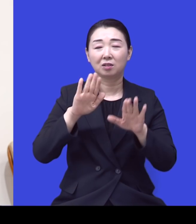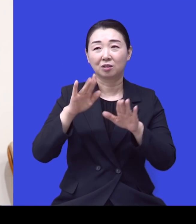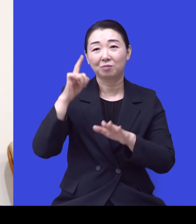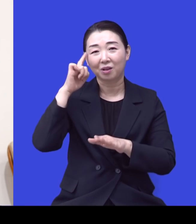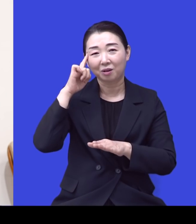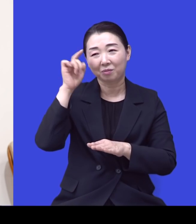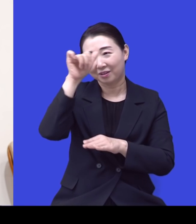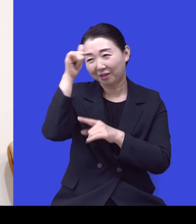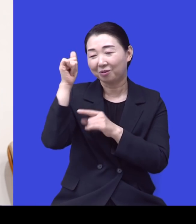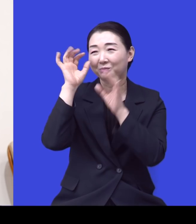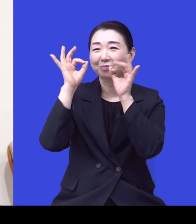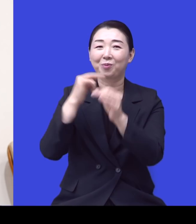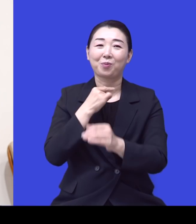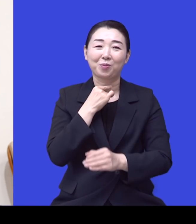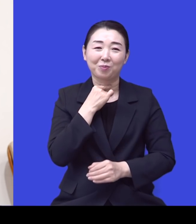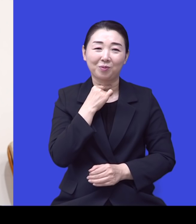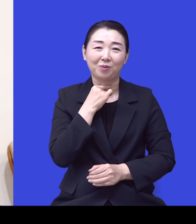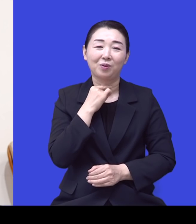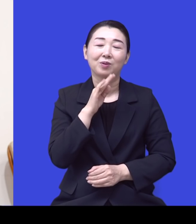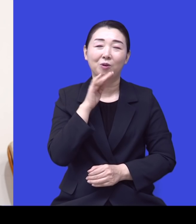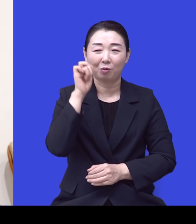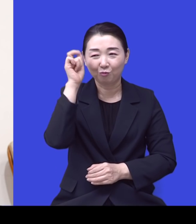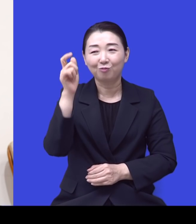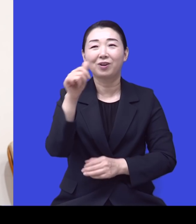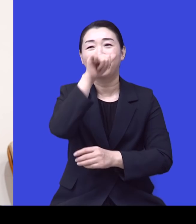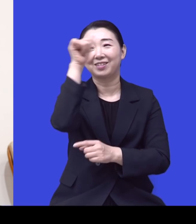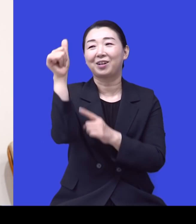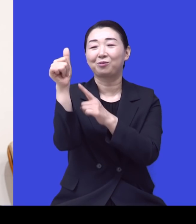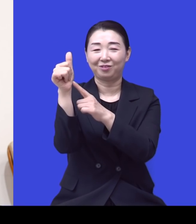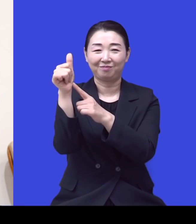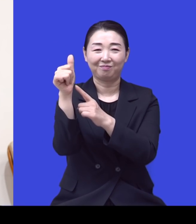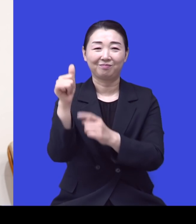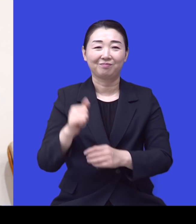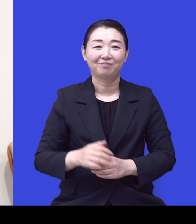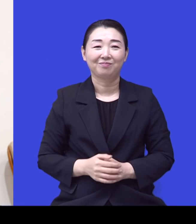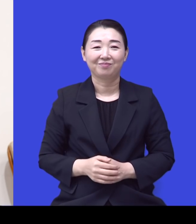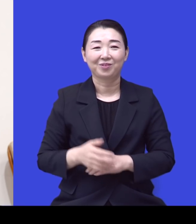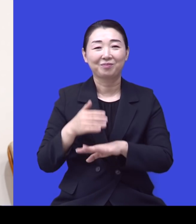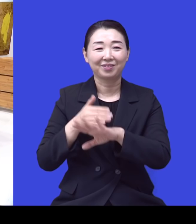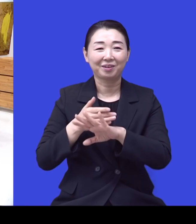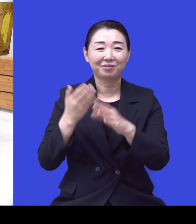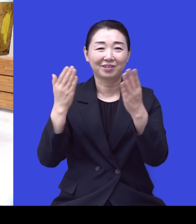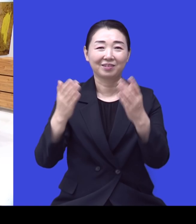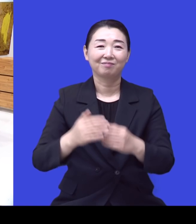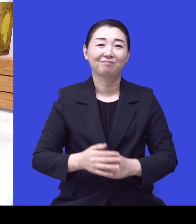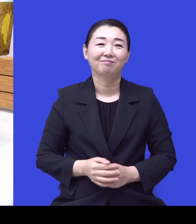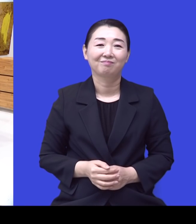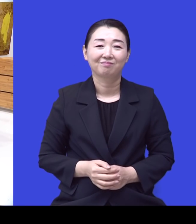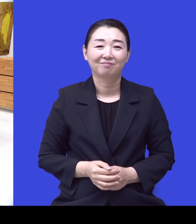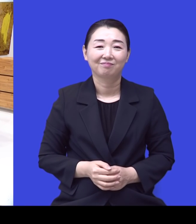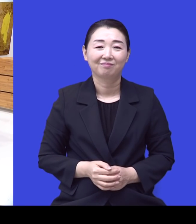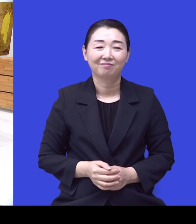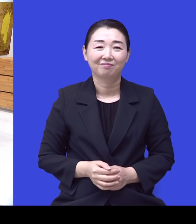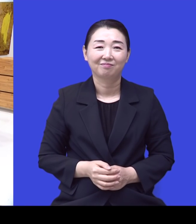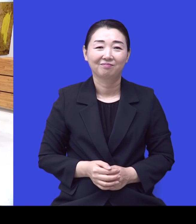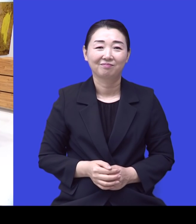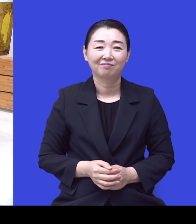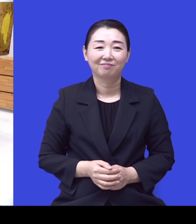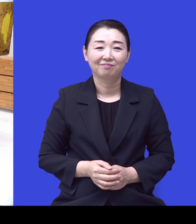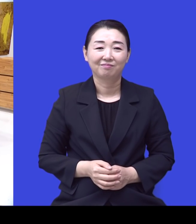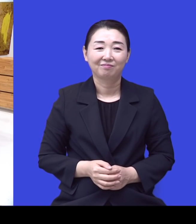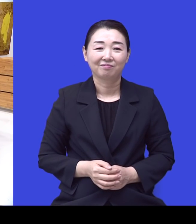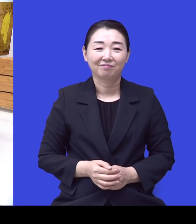너무 보고 싶고 네. 너무 훌륭한 장로님이셨어요. 예. 너무 감사했던 거예요. 정말 그 가난한 어떻게